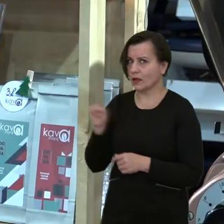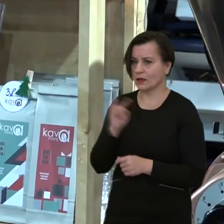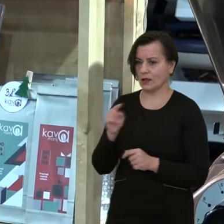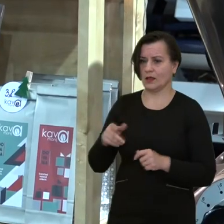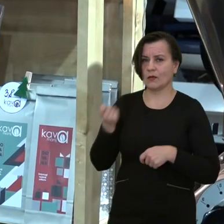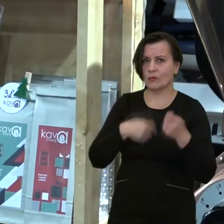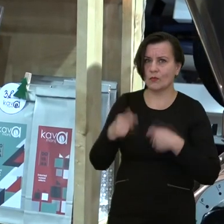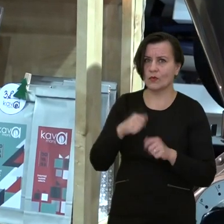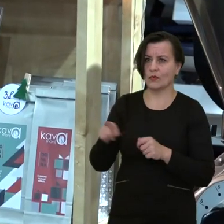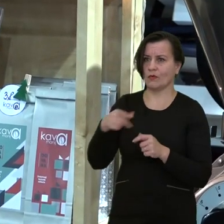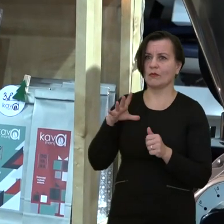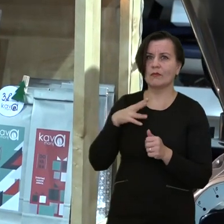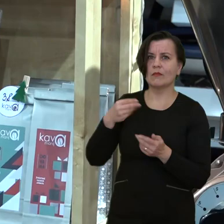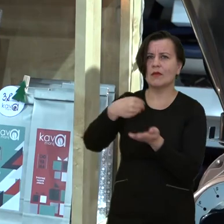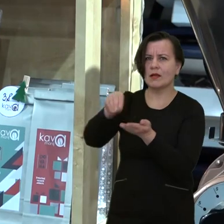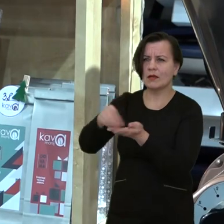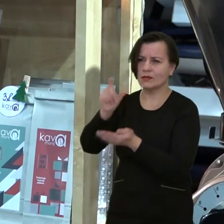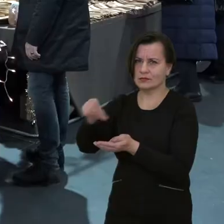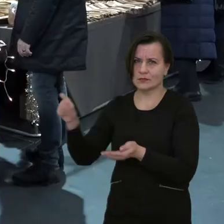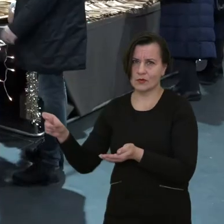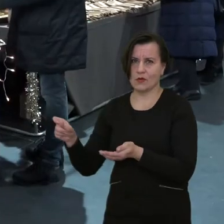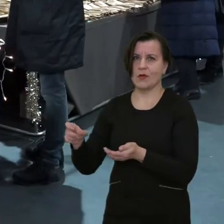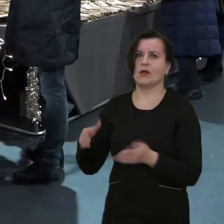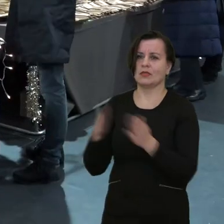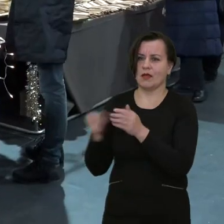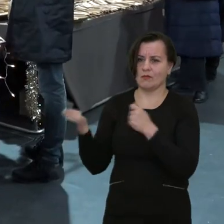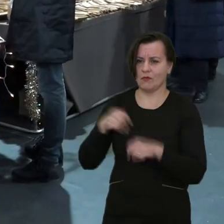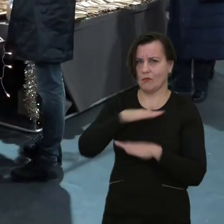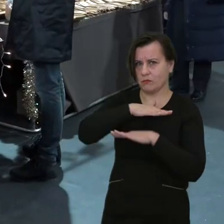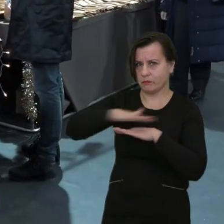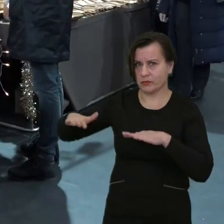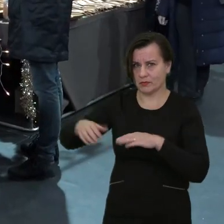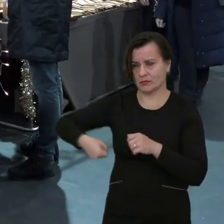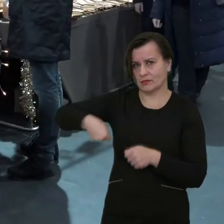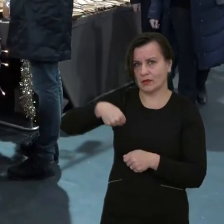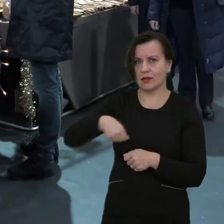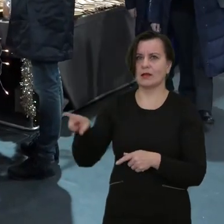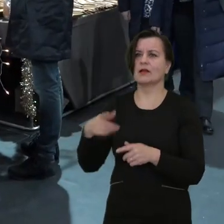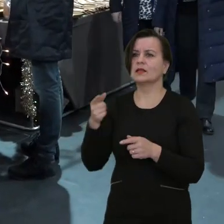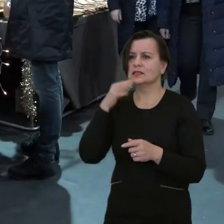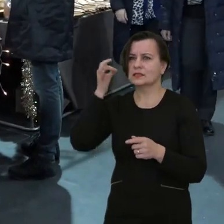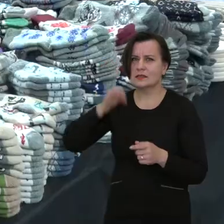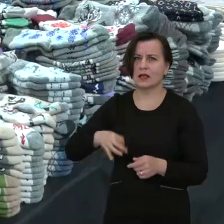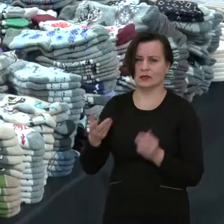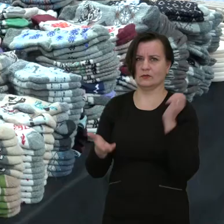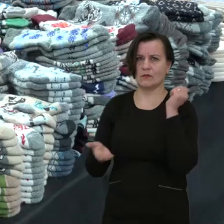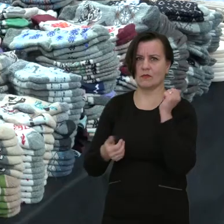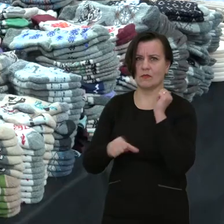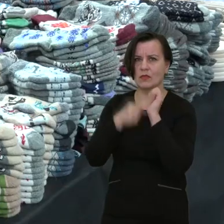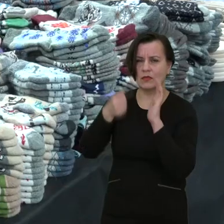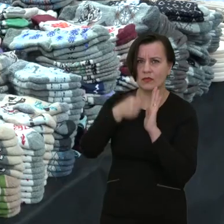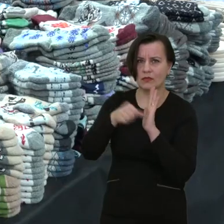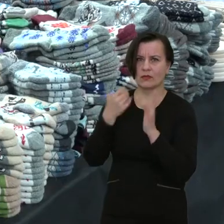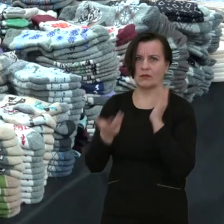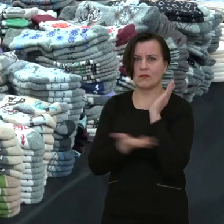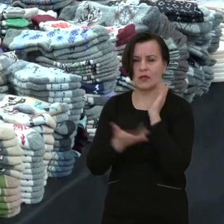ir ne tik. Kalėdinėje mugėje apsilankė kraštiečiai, namo grįžo su pilnais maišais prekių. Prekybininkai siūlė mėsos ir žuvies gaminius,